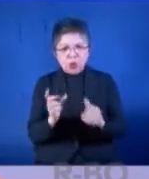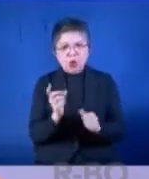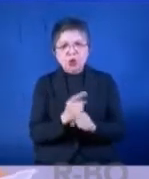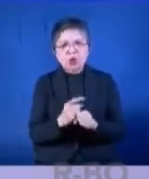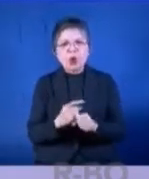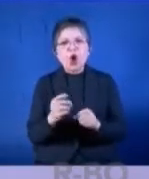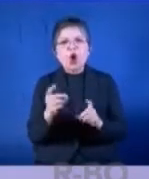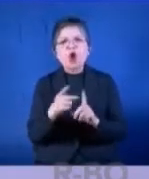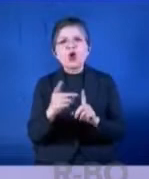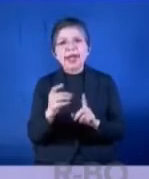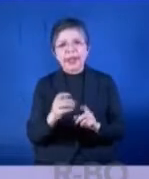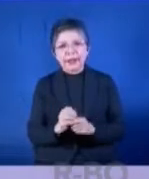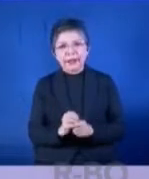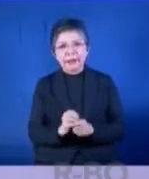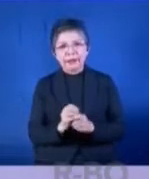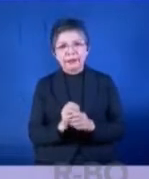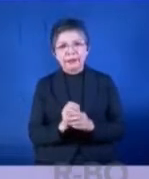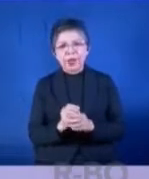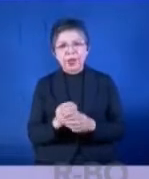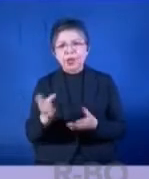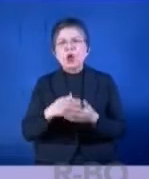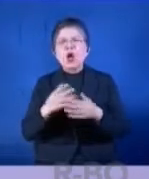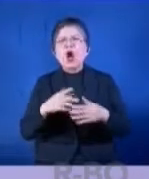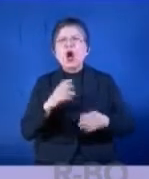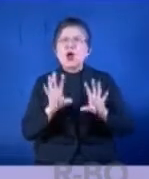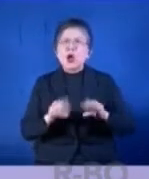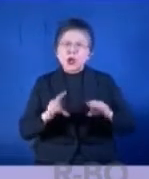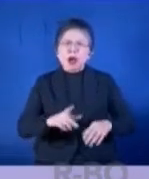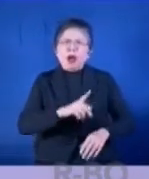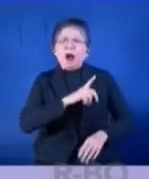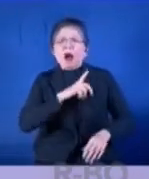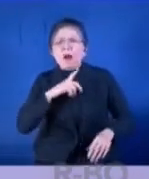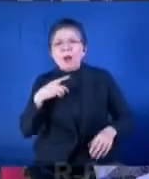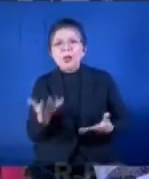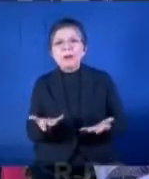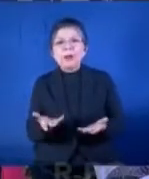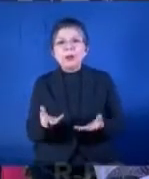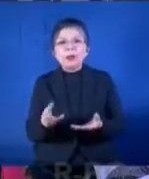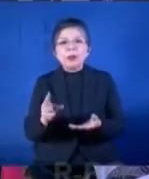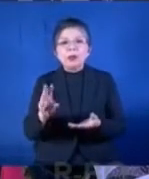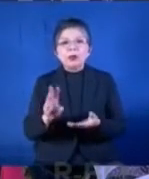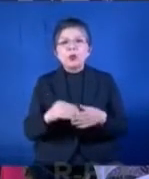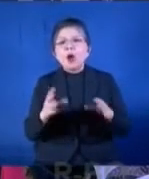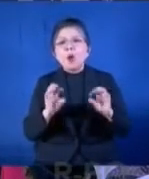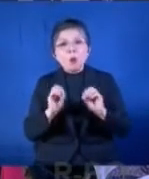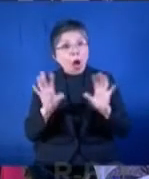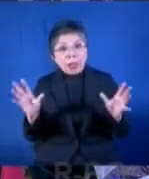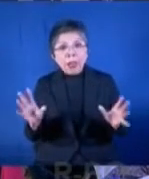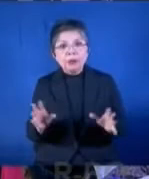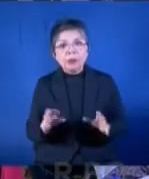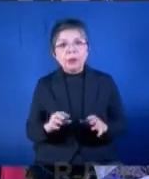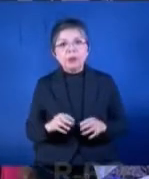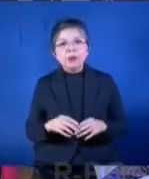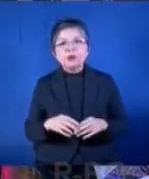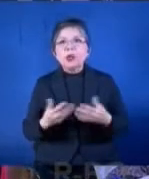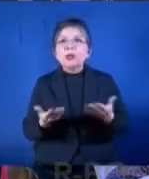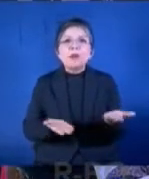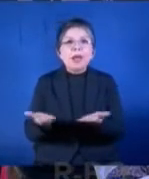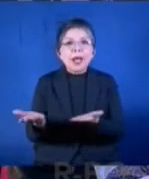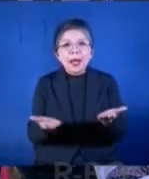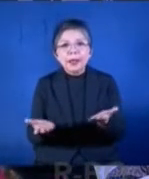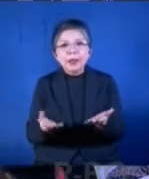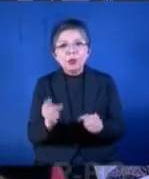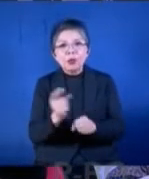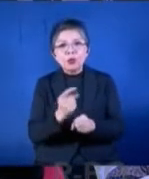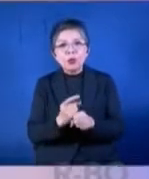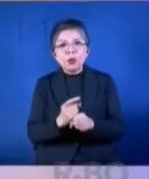guru-guru honorer, yang mereka sudah belasan tahun, malah sudah ada yang puluhan tahun, berbakti, dan